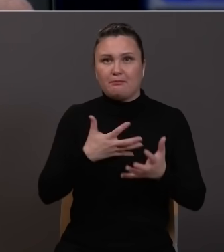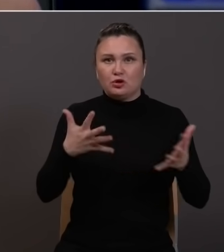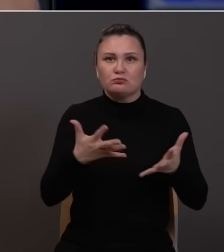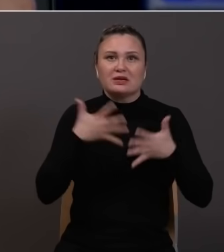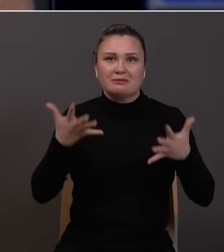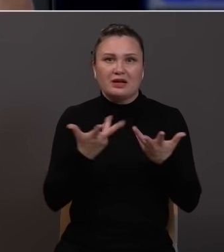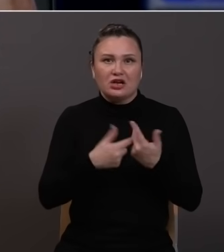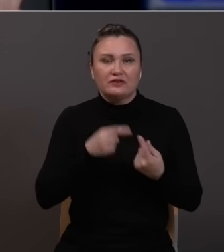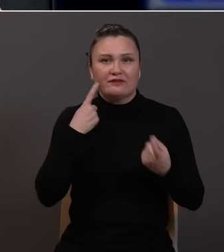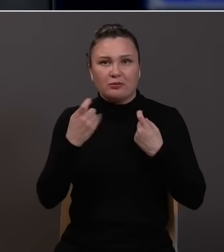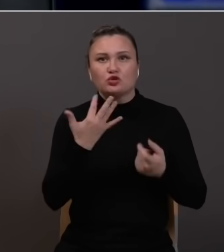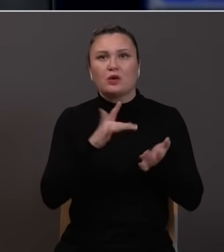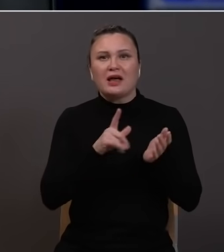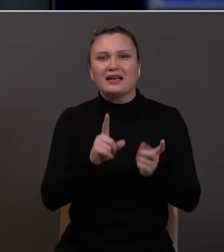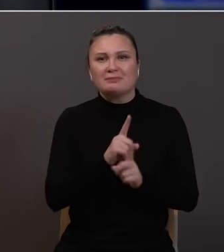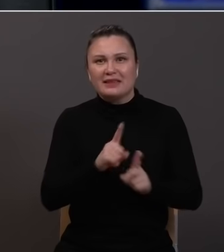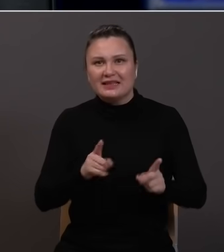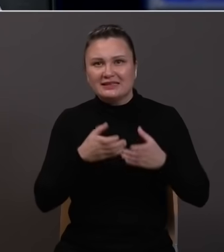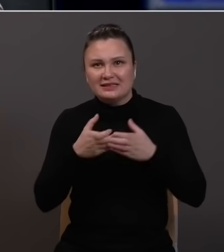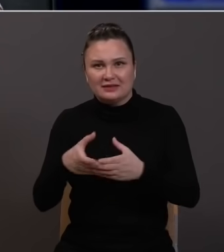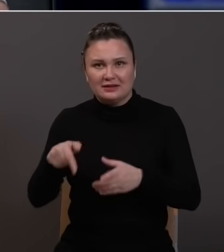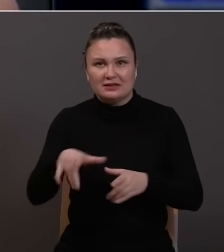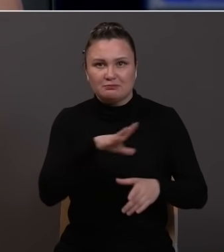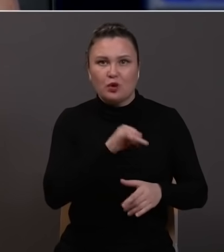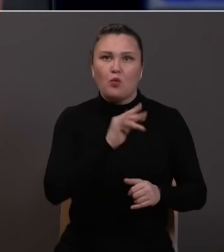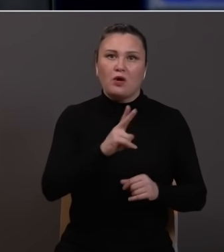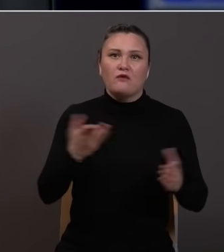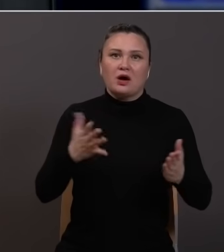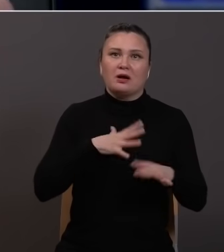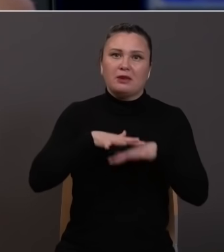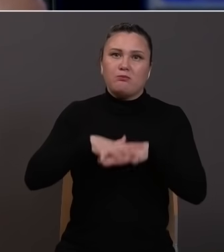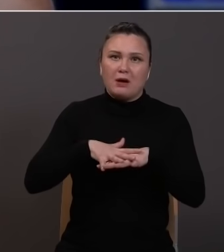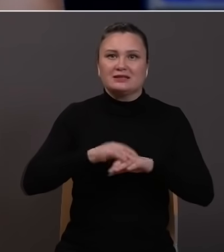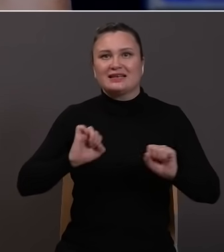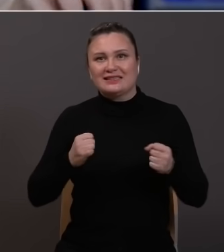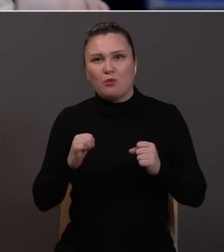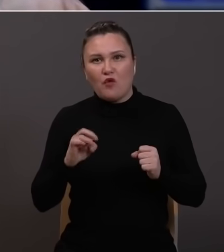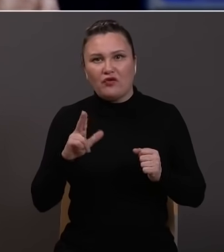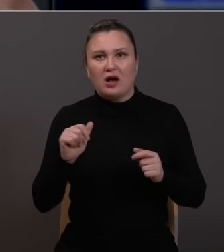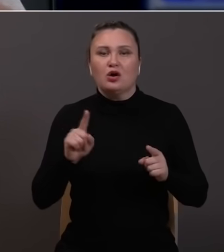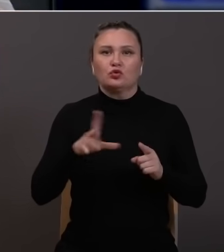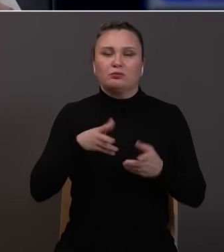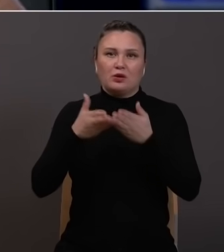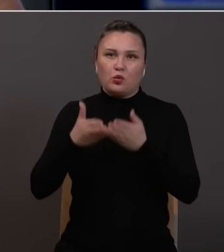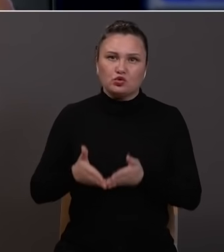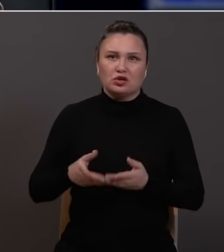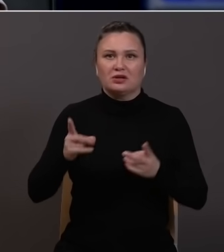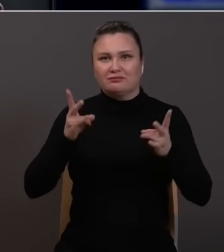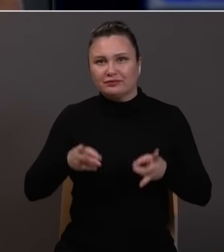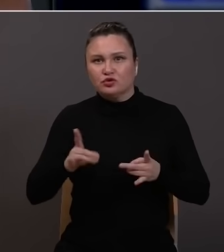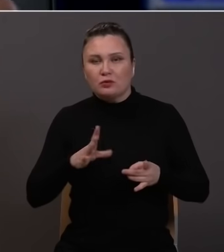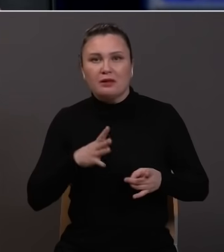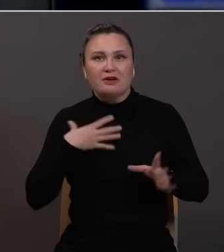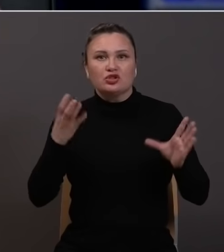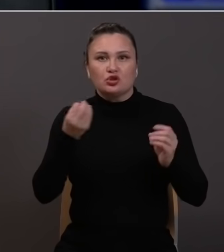количество информации, сколько экспедиций здесь проходило, кто, у кого здесь была какая-то база, зимовка, или кто-то здесь потерпел крушение. И мы